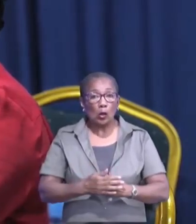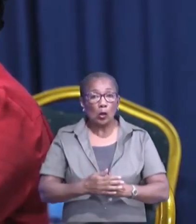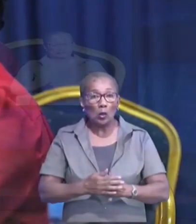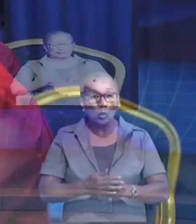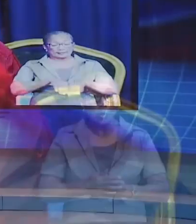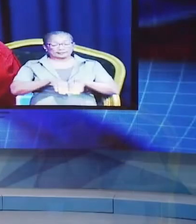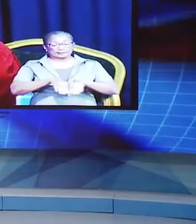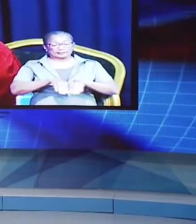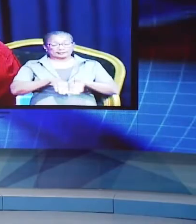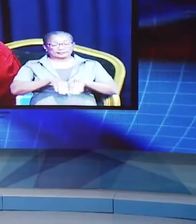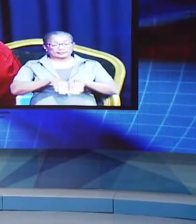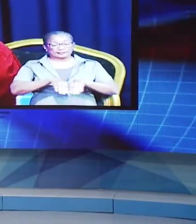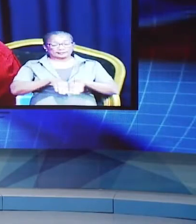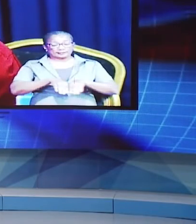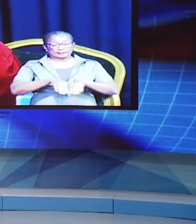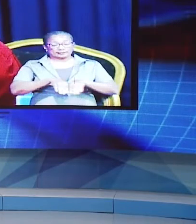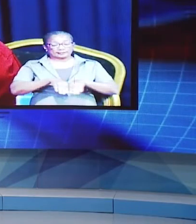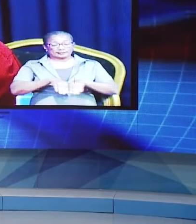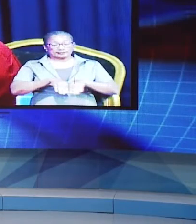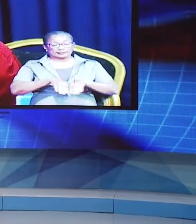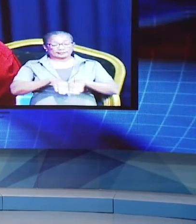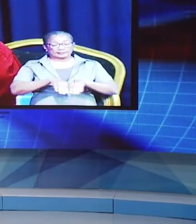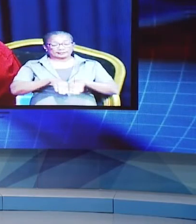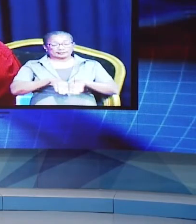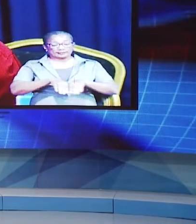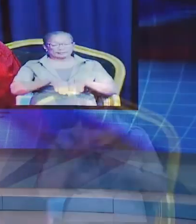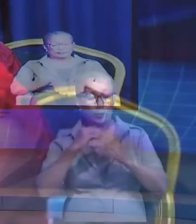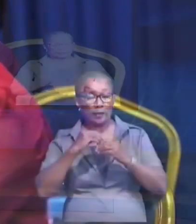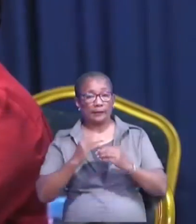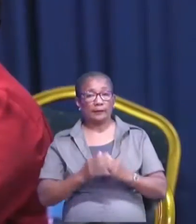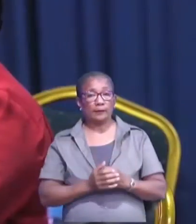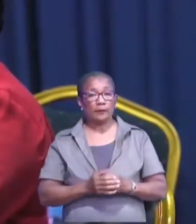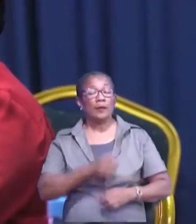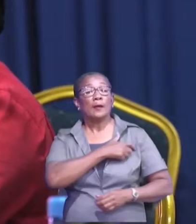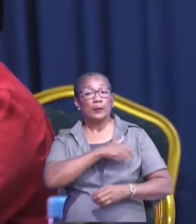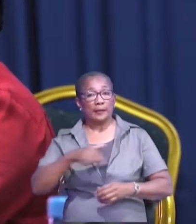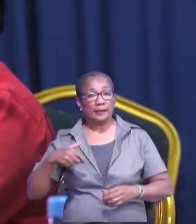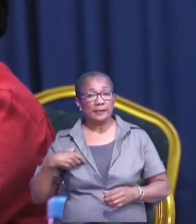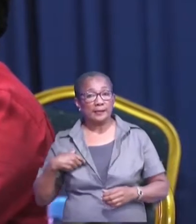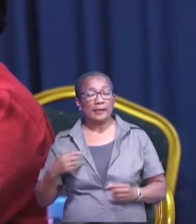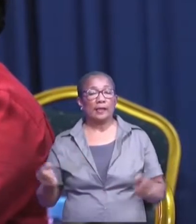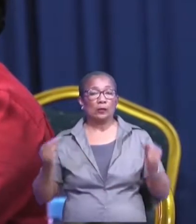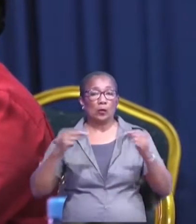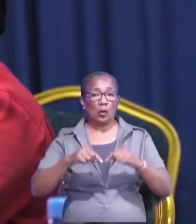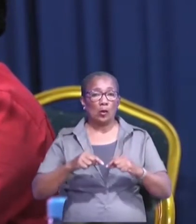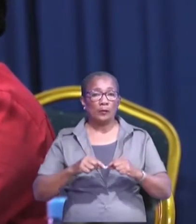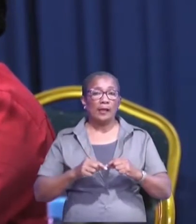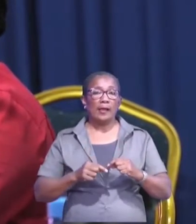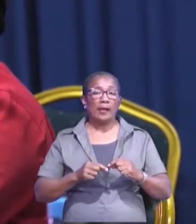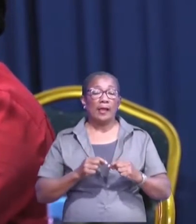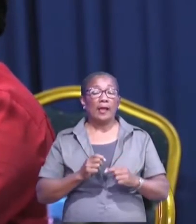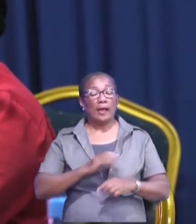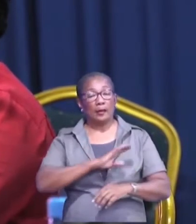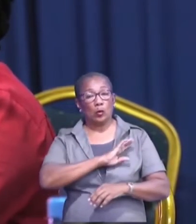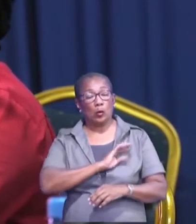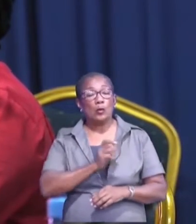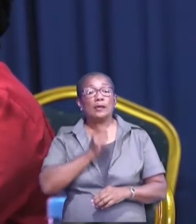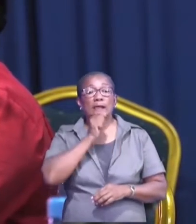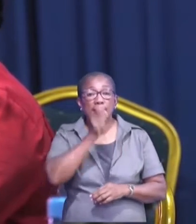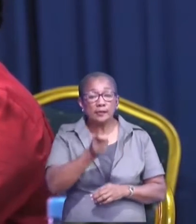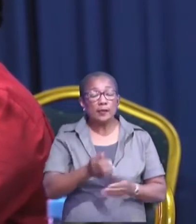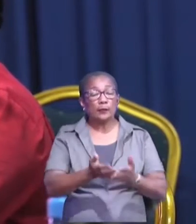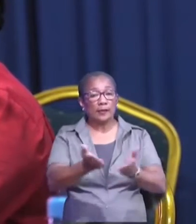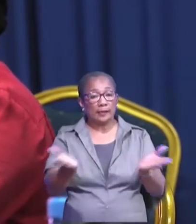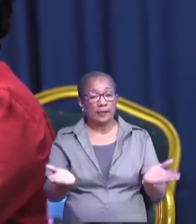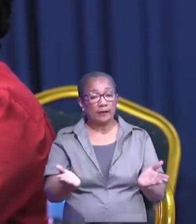gesprekken gaande zijn over de lockdown bij de oostgrens. President is akong en as a GN statement, maar